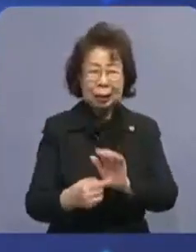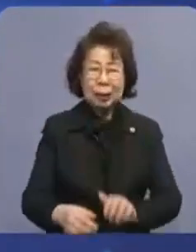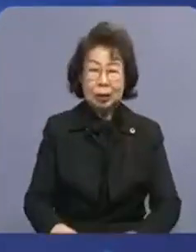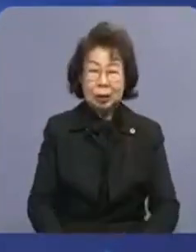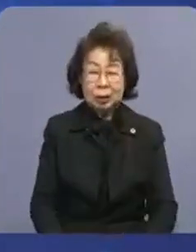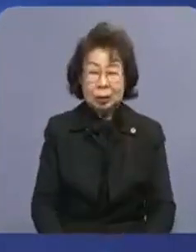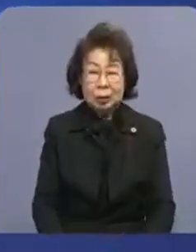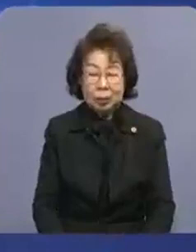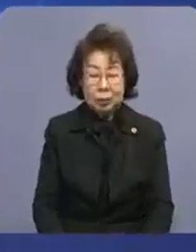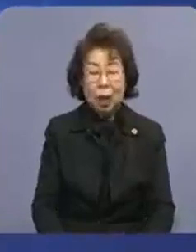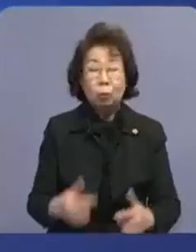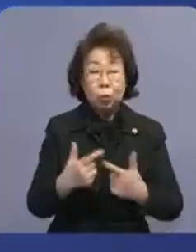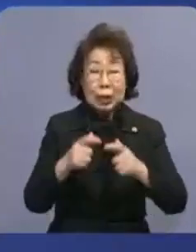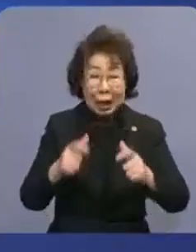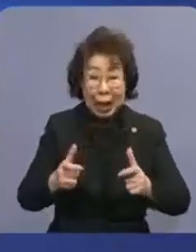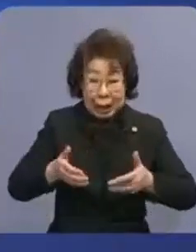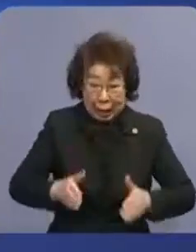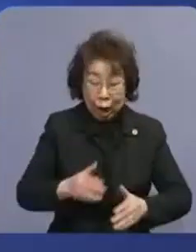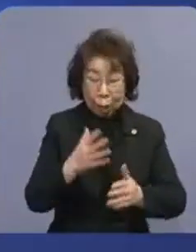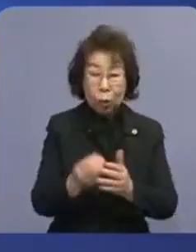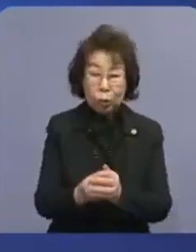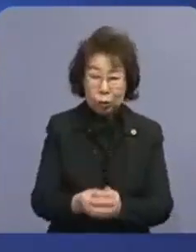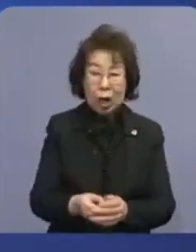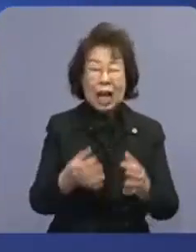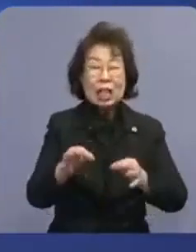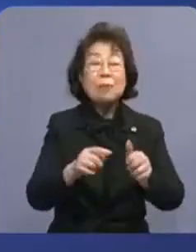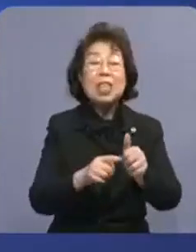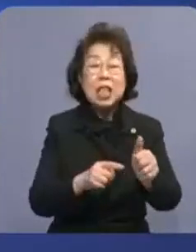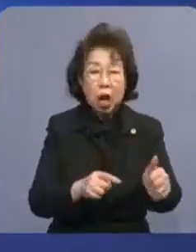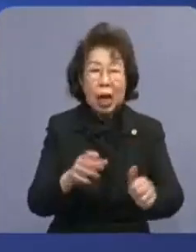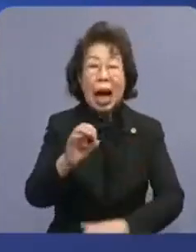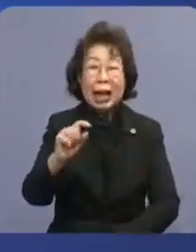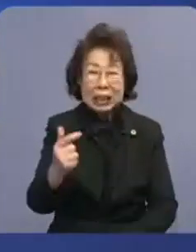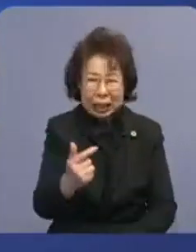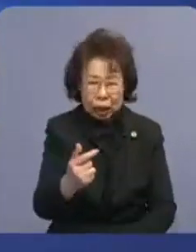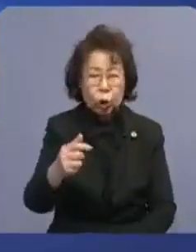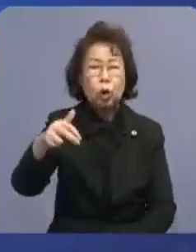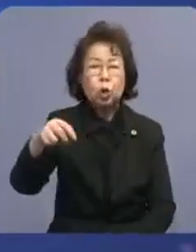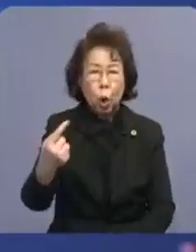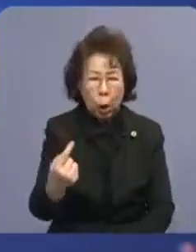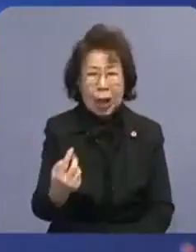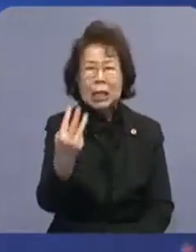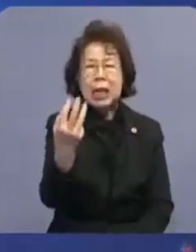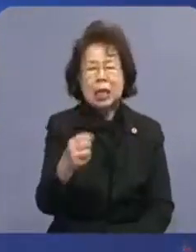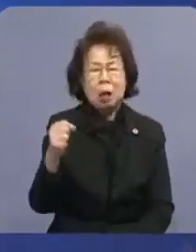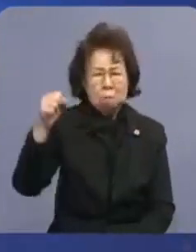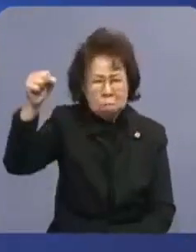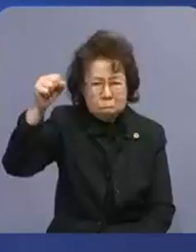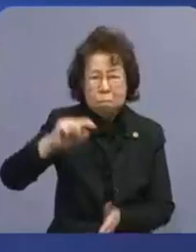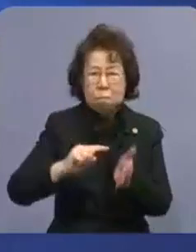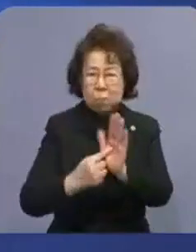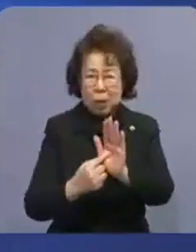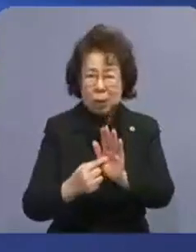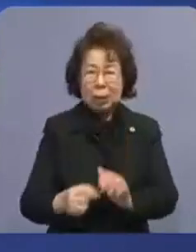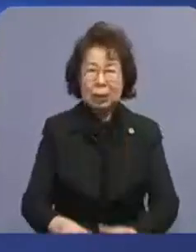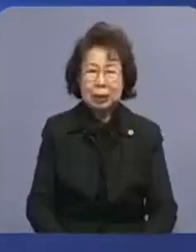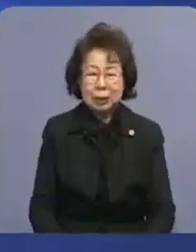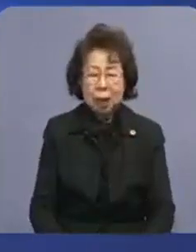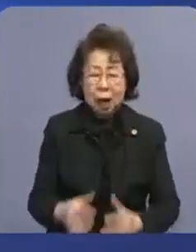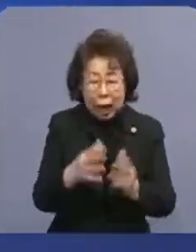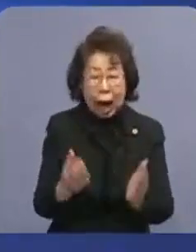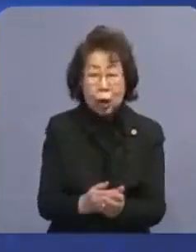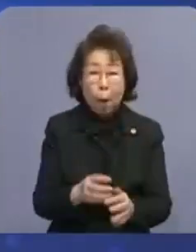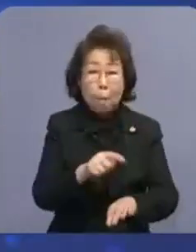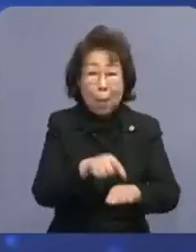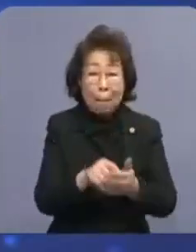가세했습니다. 이로써 부산 출신의 정치인 중에서는 김기현, 안철수, 조경태 의원이 당권 주자로 뛰게 됐는데요. 당원 표심을